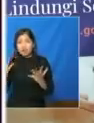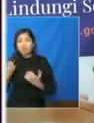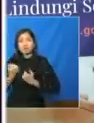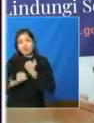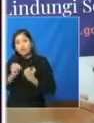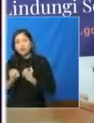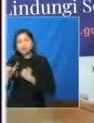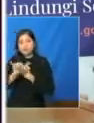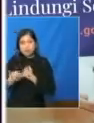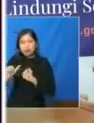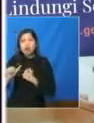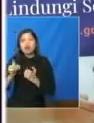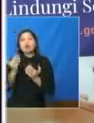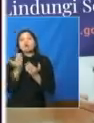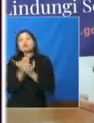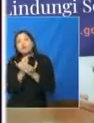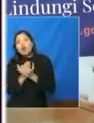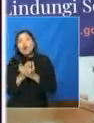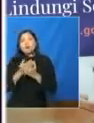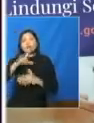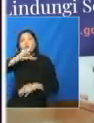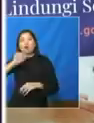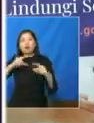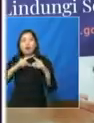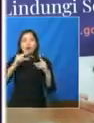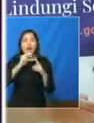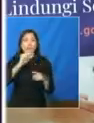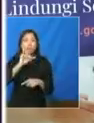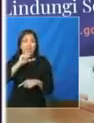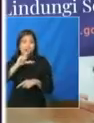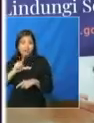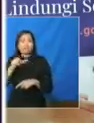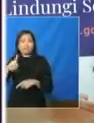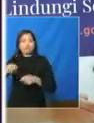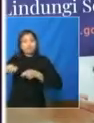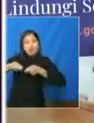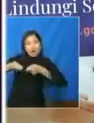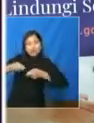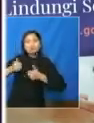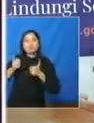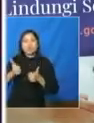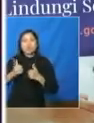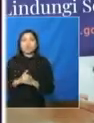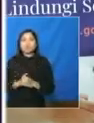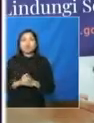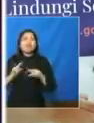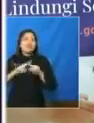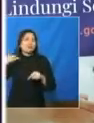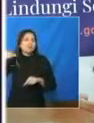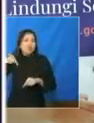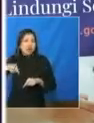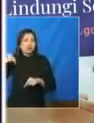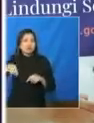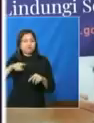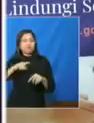april-mei tahun sudah mulai bisa melihat hasilnya dan kita berharap bahwa ini akan sudah mulai terkendali tetapi saat sekarang memang betul